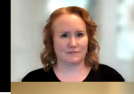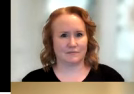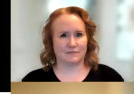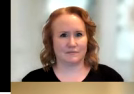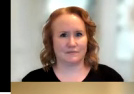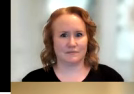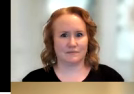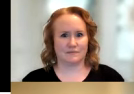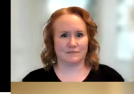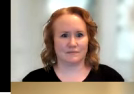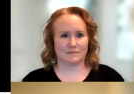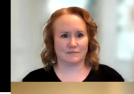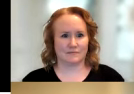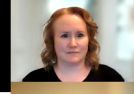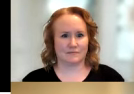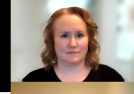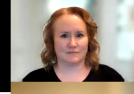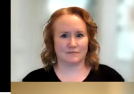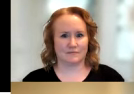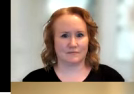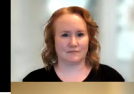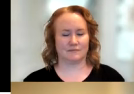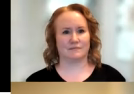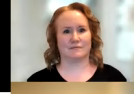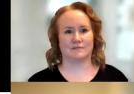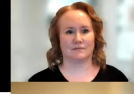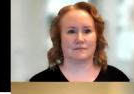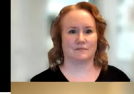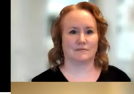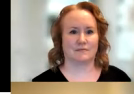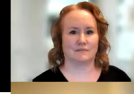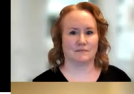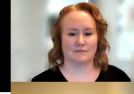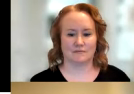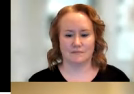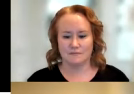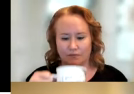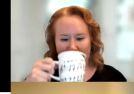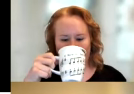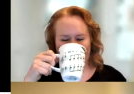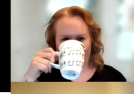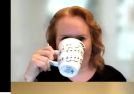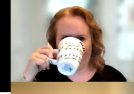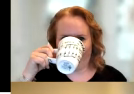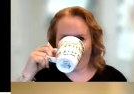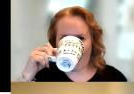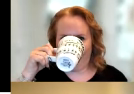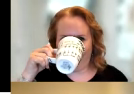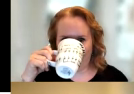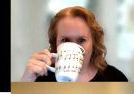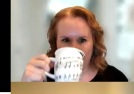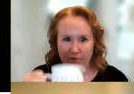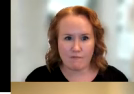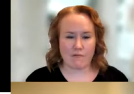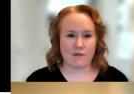vidt spekter av varer og tjenester, men også et definert sett av varer og tjenester. Med flere pliktsubjekter med